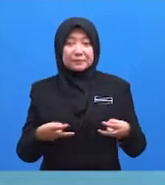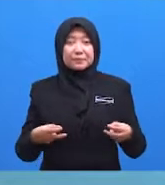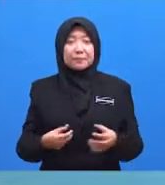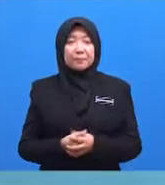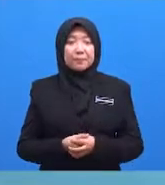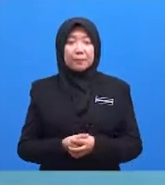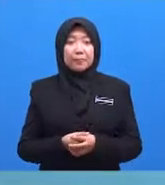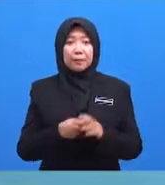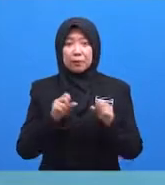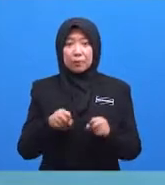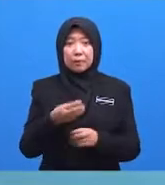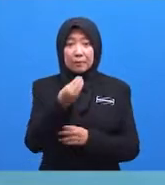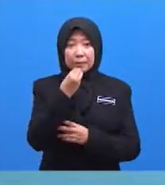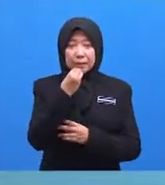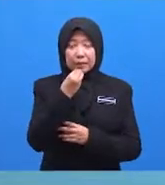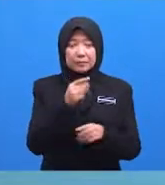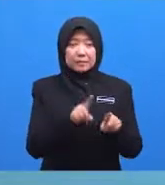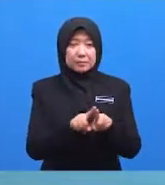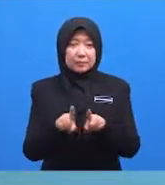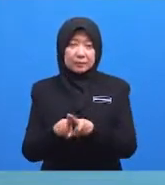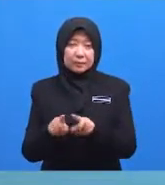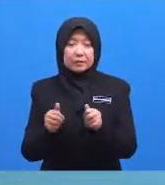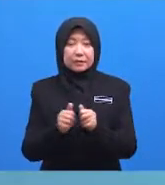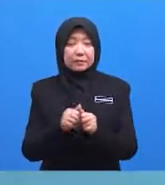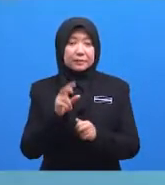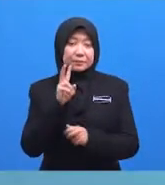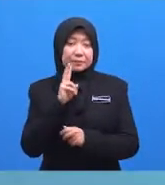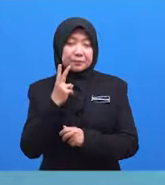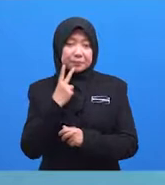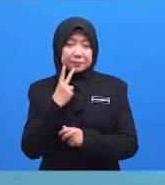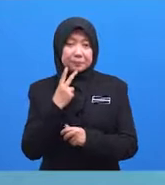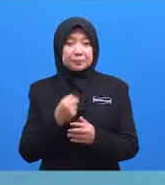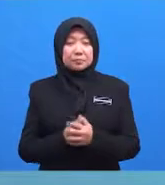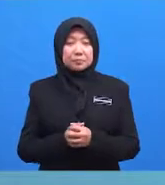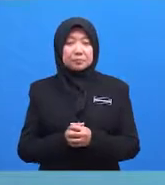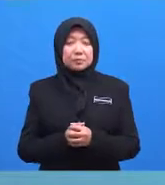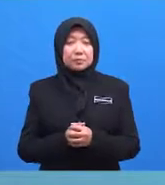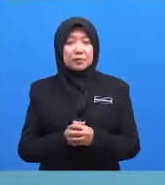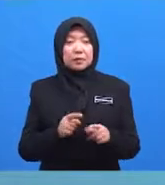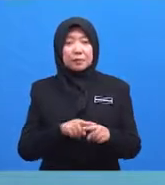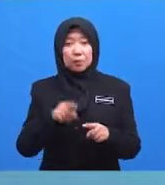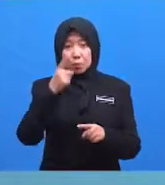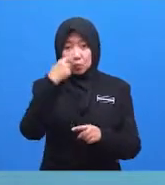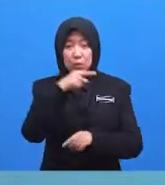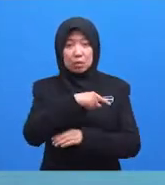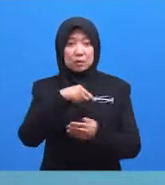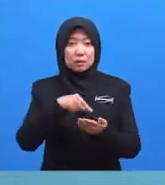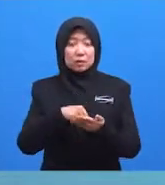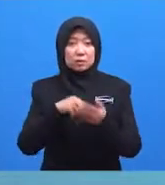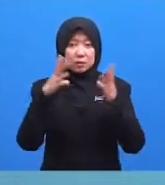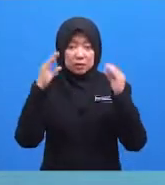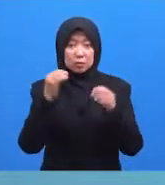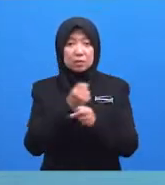Caesar salad boleh juga dimakan bersama vinaigrette dressing, tetapi untuk hari ini cikgu akan